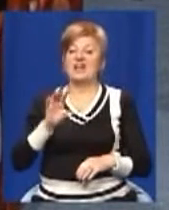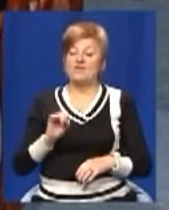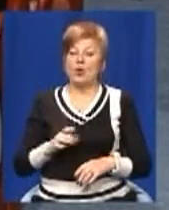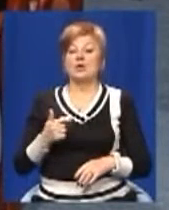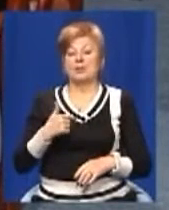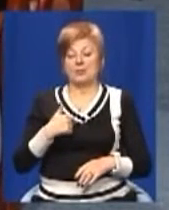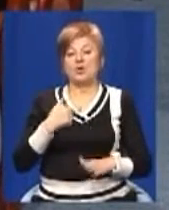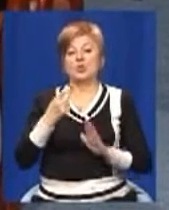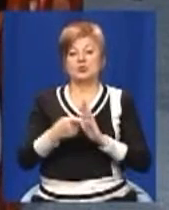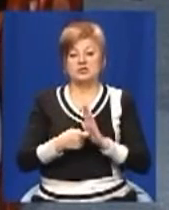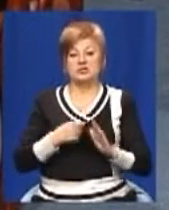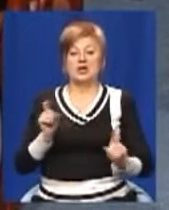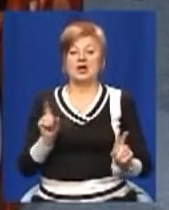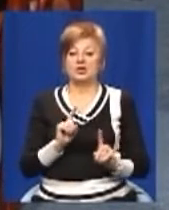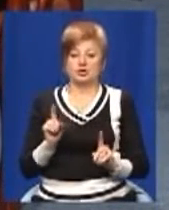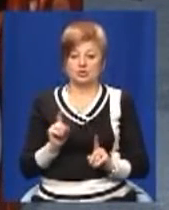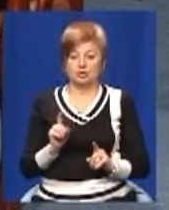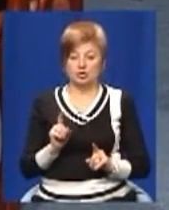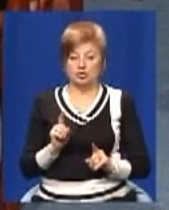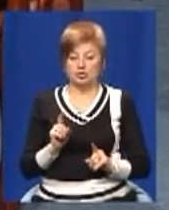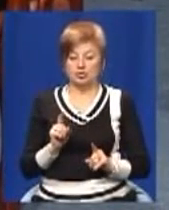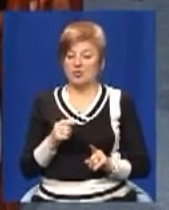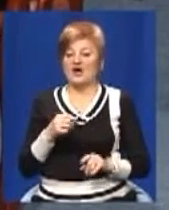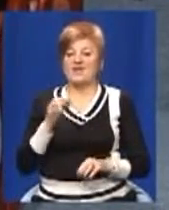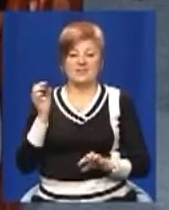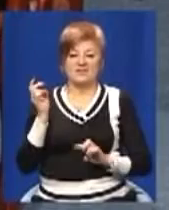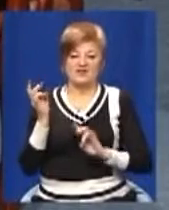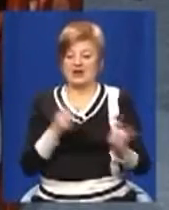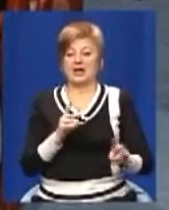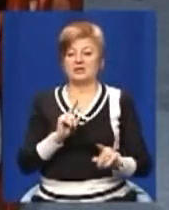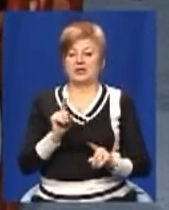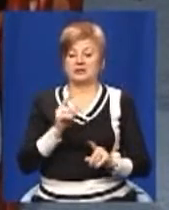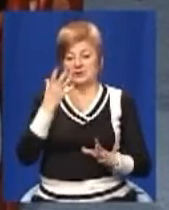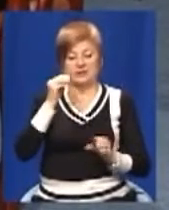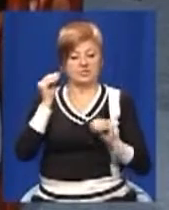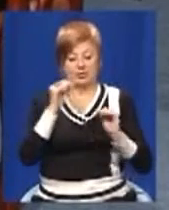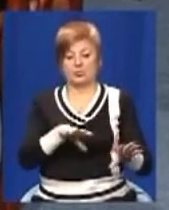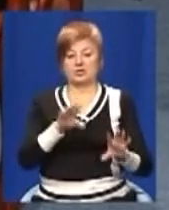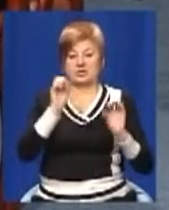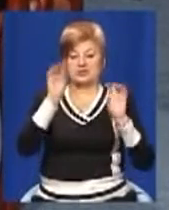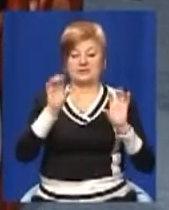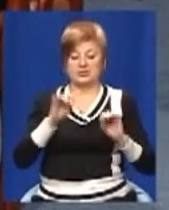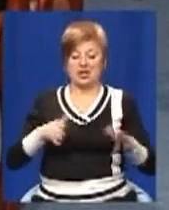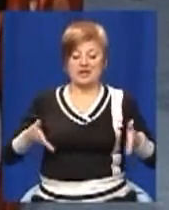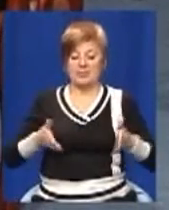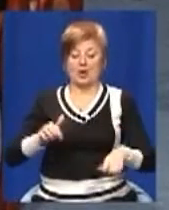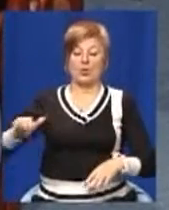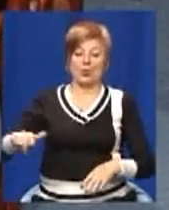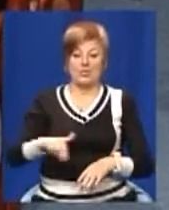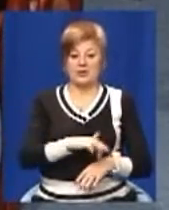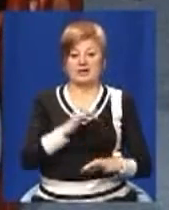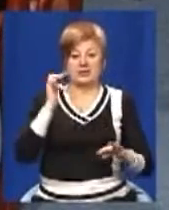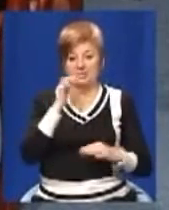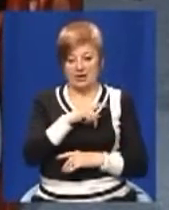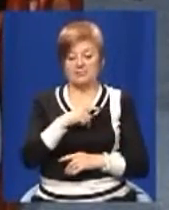речі, дізналися, що дуже, дуже шкідливо, коли нехтувати сигналами світлофору, так, переходити дорогу. Так.